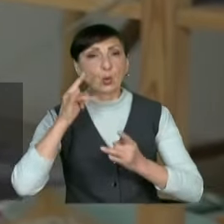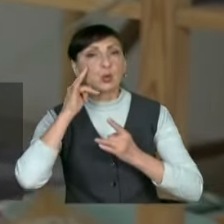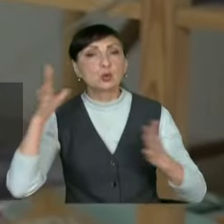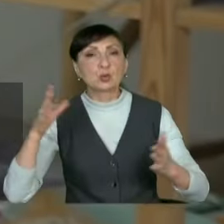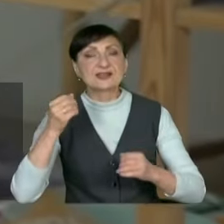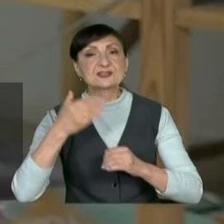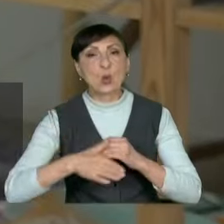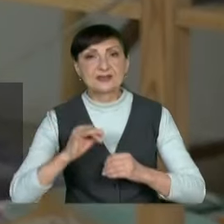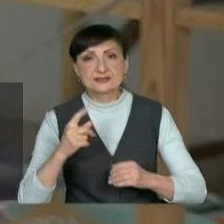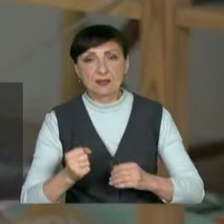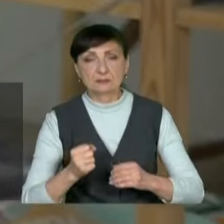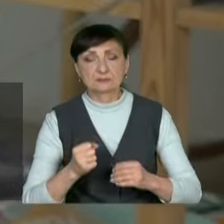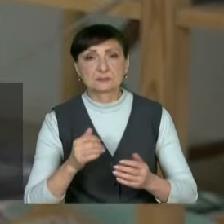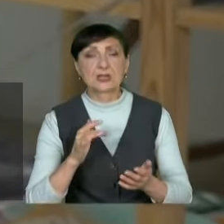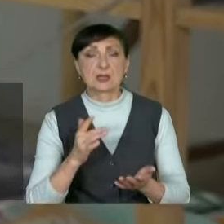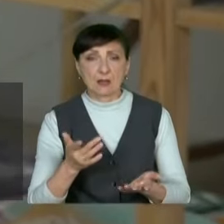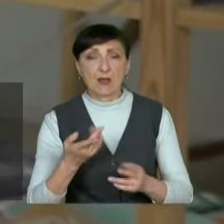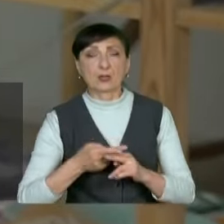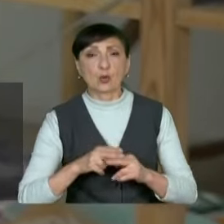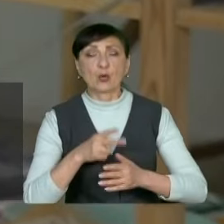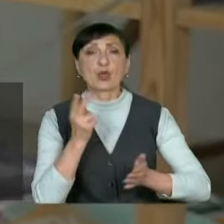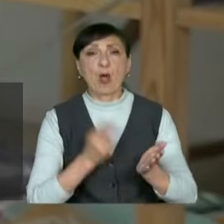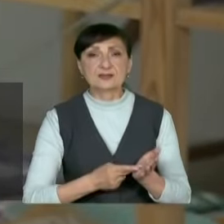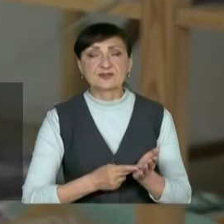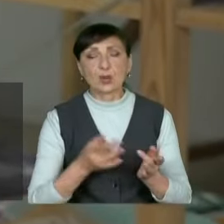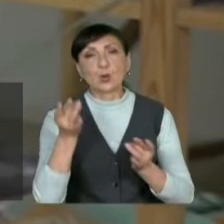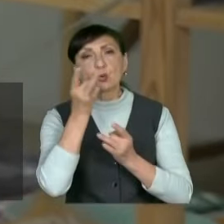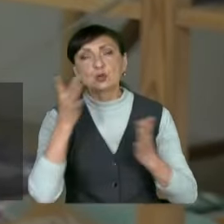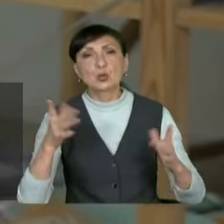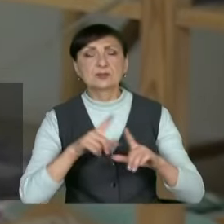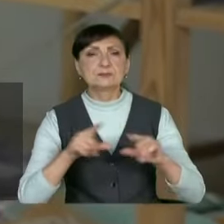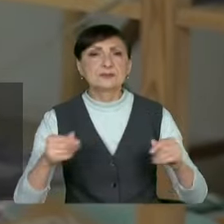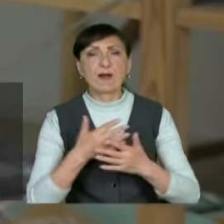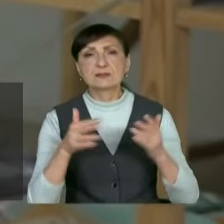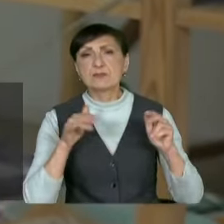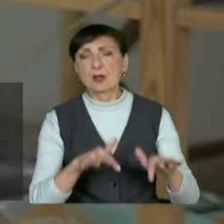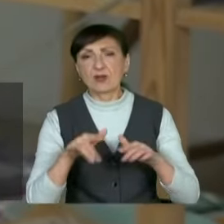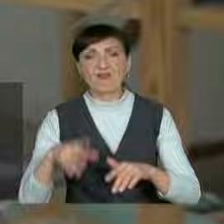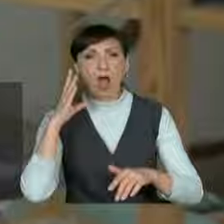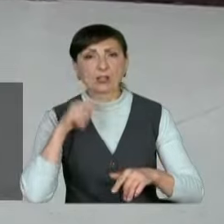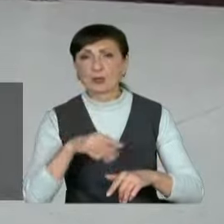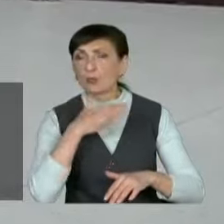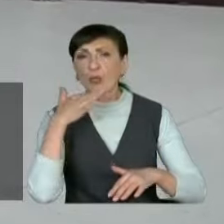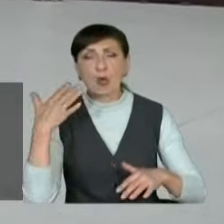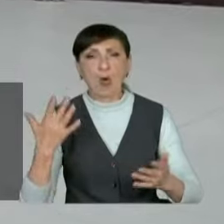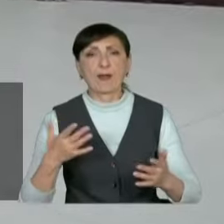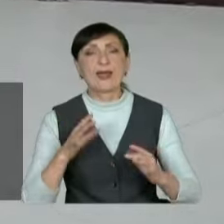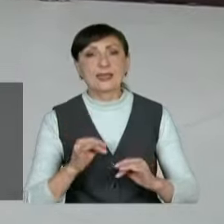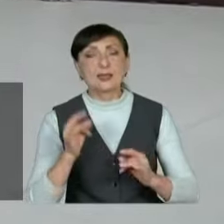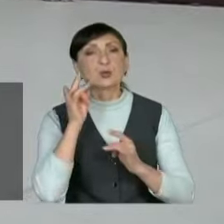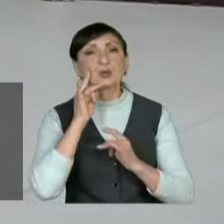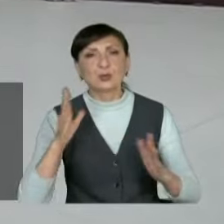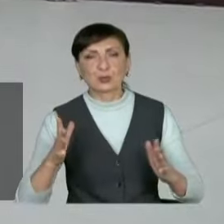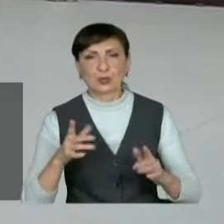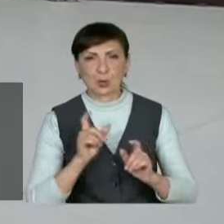наверное, доказывается не только вот культурными объектами, мероприятиями большими, но и культурой